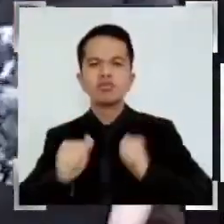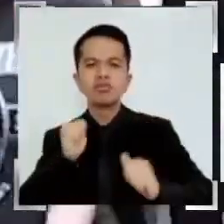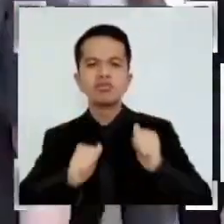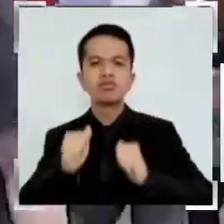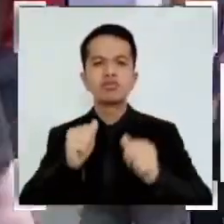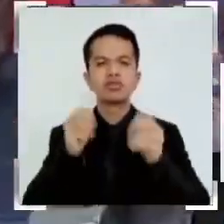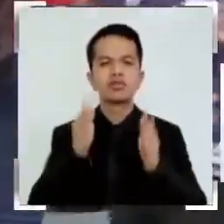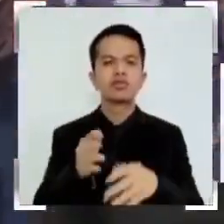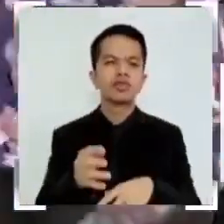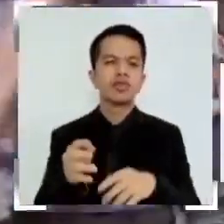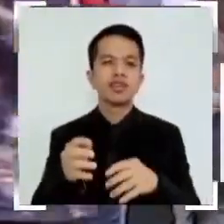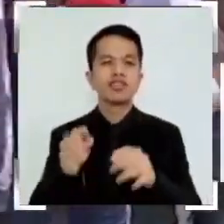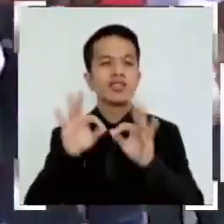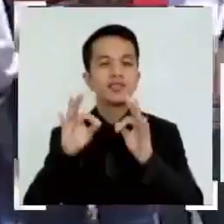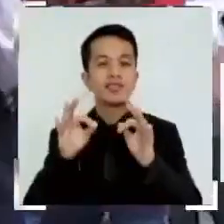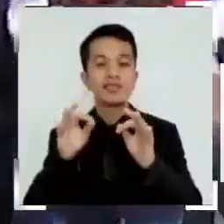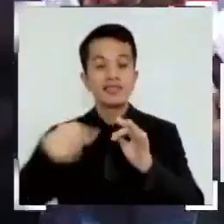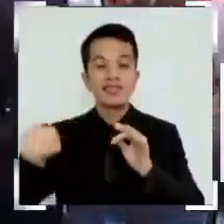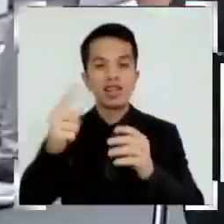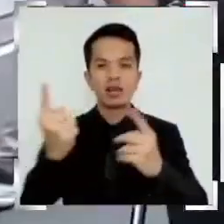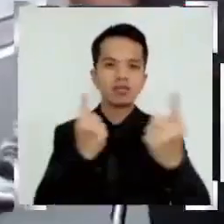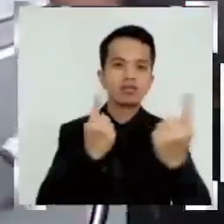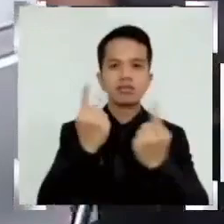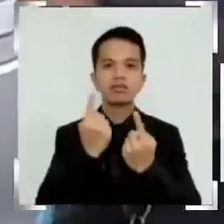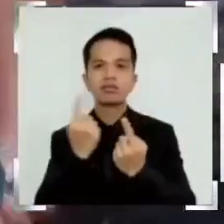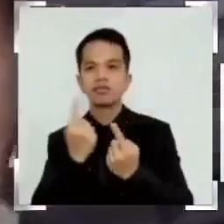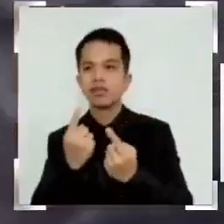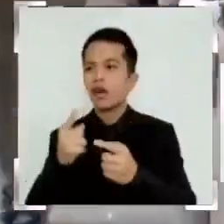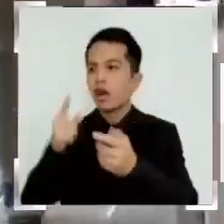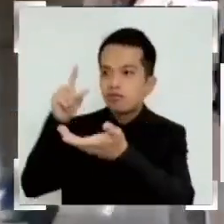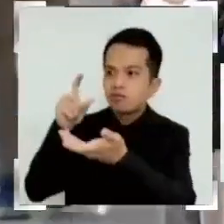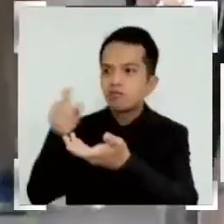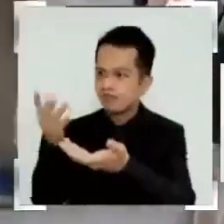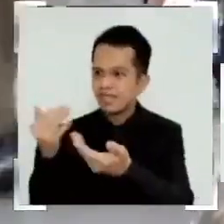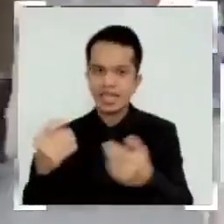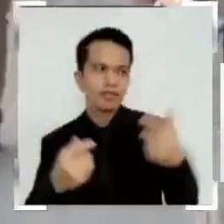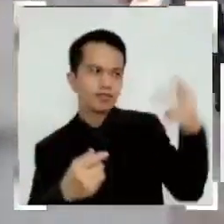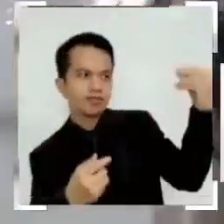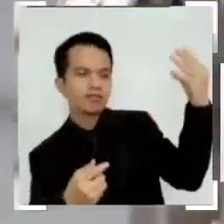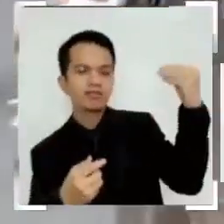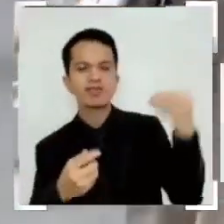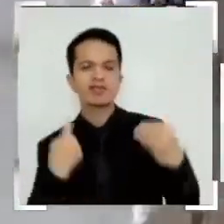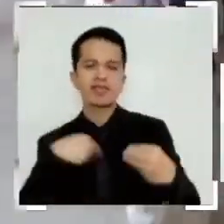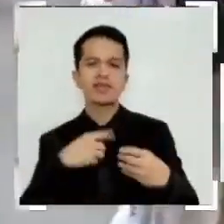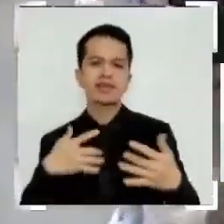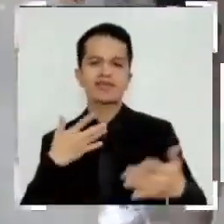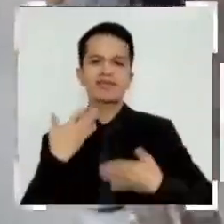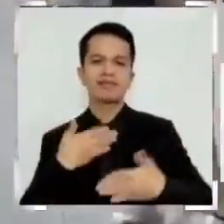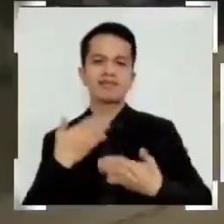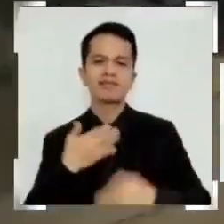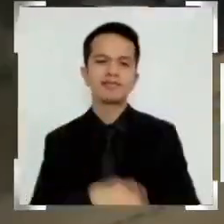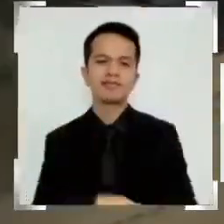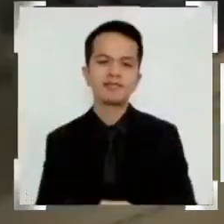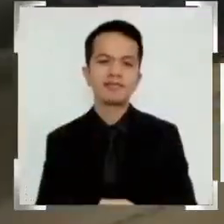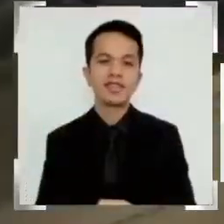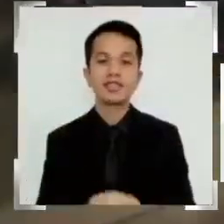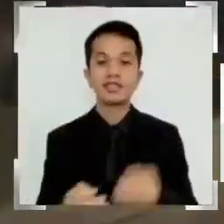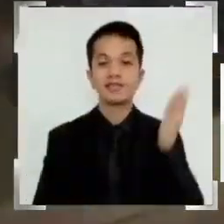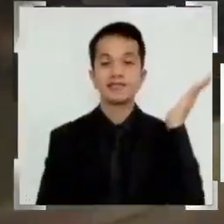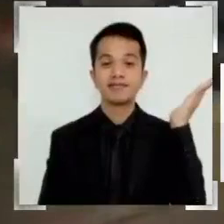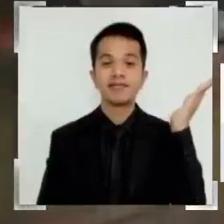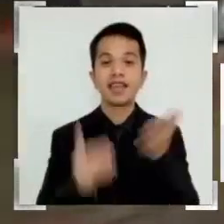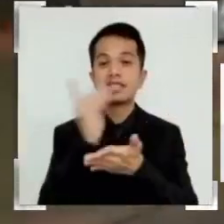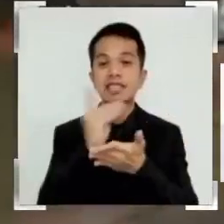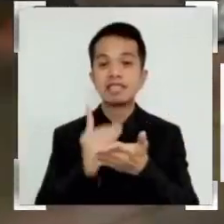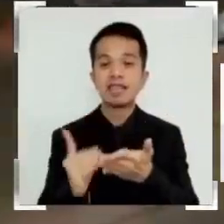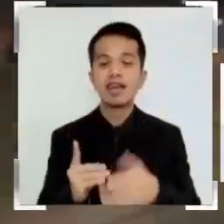sila lumalapit sa amin, tapos gusto nila ipapicture, masaya po talaga kami. Feel na feel mo mula sa mga disenyo, props,